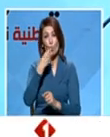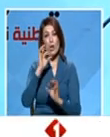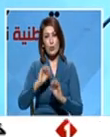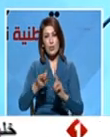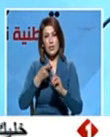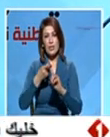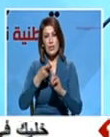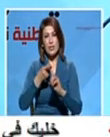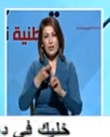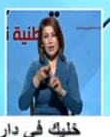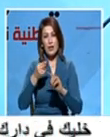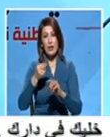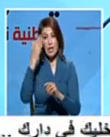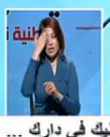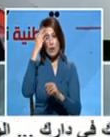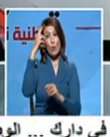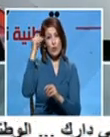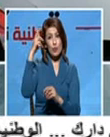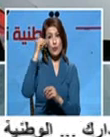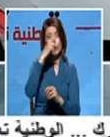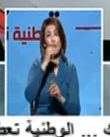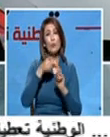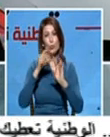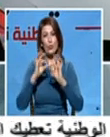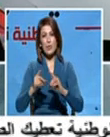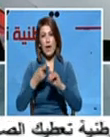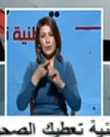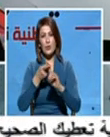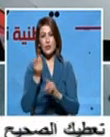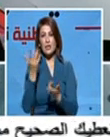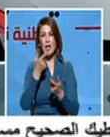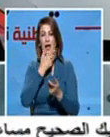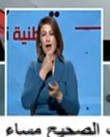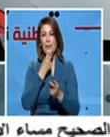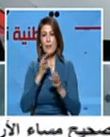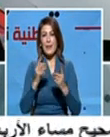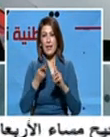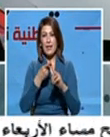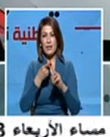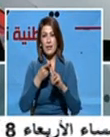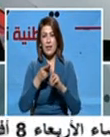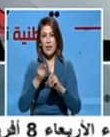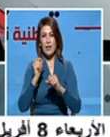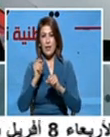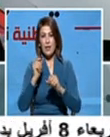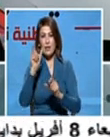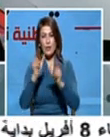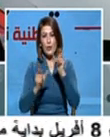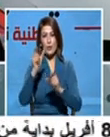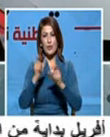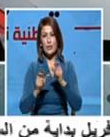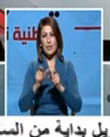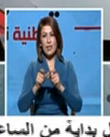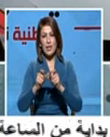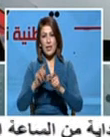يميزوا بيناتهم. قاعدين نقول لهم يميزوا بيناتهم بالطبيعه. خاطر مثلا نعطيك اكزامبل، مثلا الالتهاب في الكولون